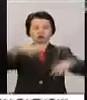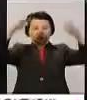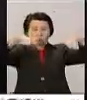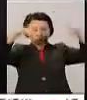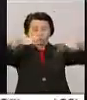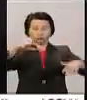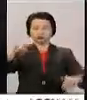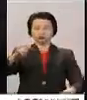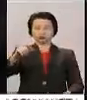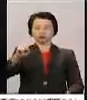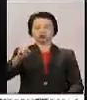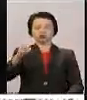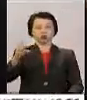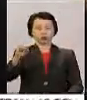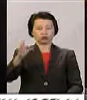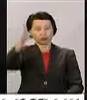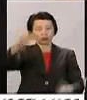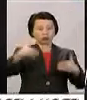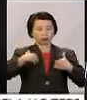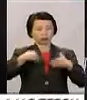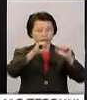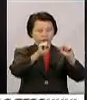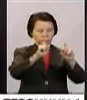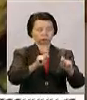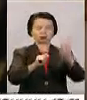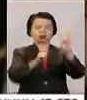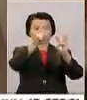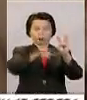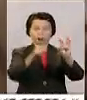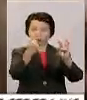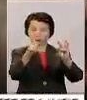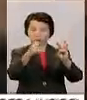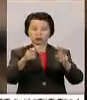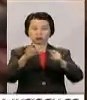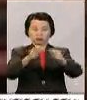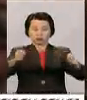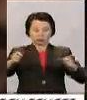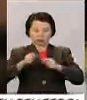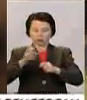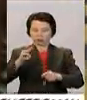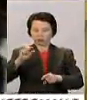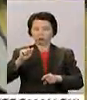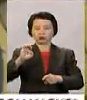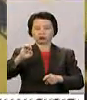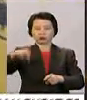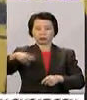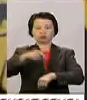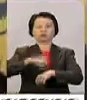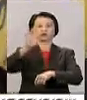Masdur. Konsert bakal berlangsung pada Sabtu 6 Oktober depan bertempat di Maeb Sedang jam 8